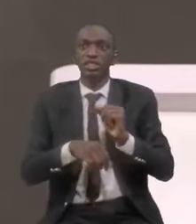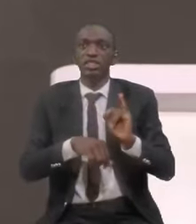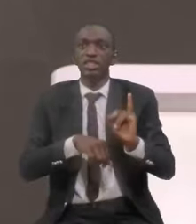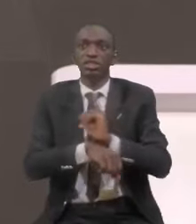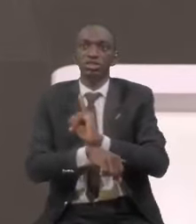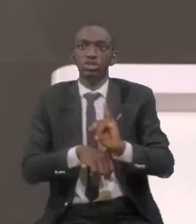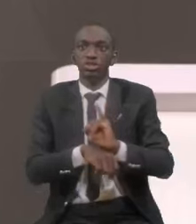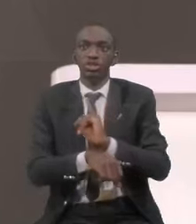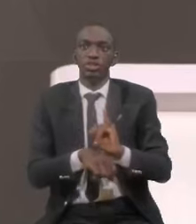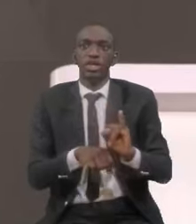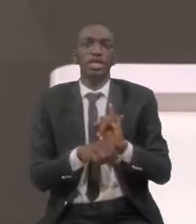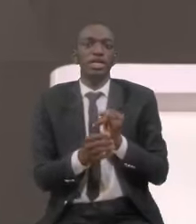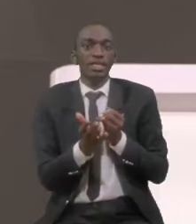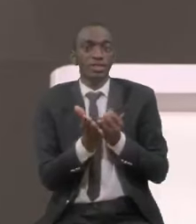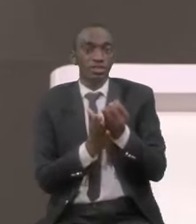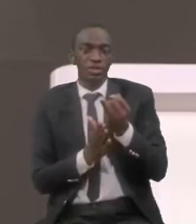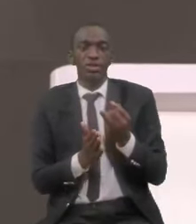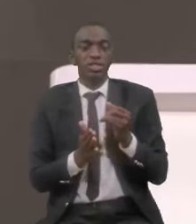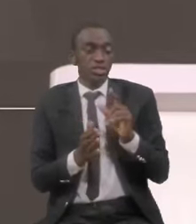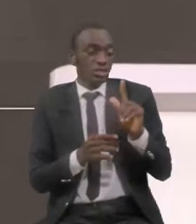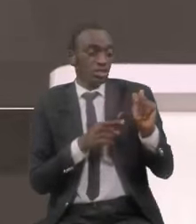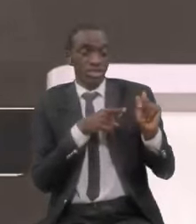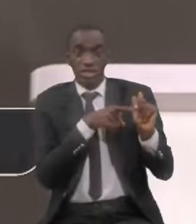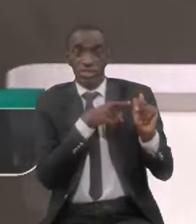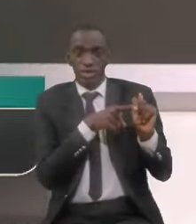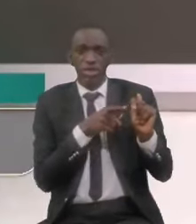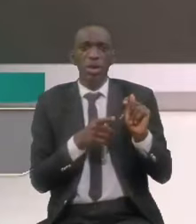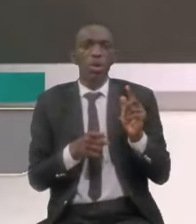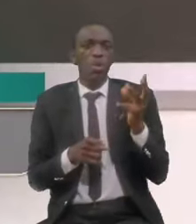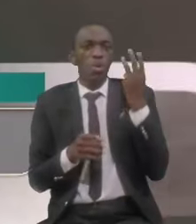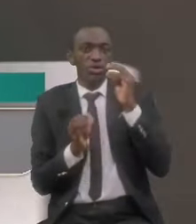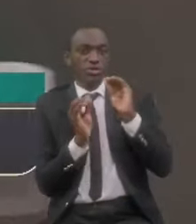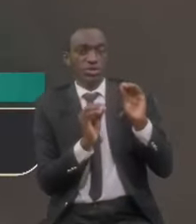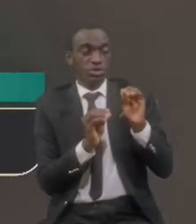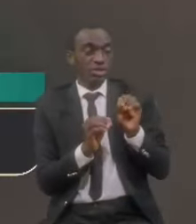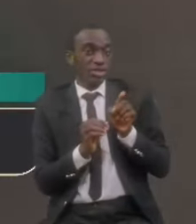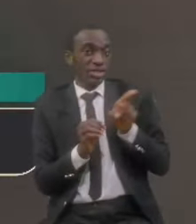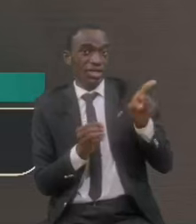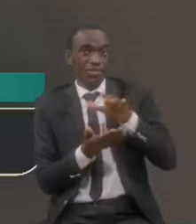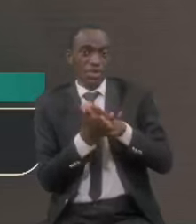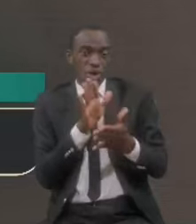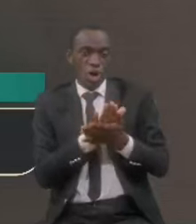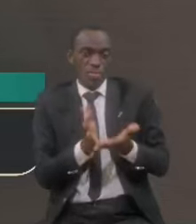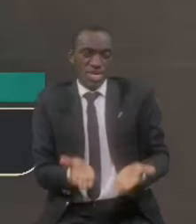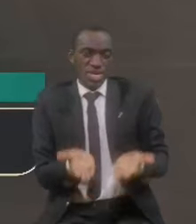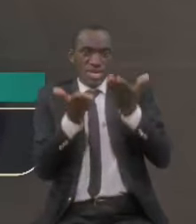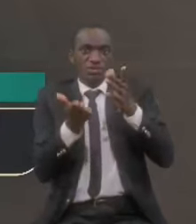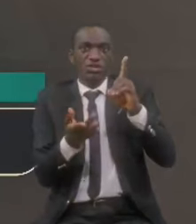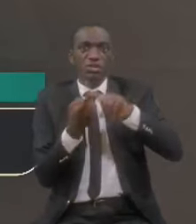Comme Timothée a reçu l'enseignement pour être élevé, pour devenir une étoile,